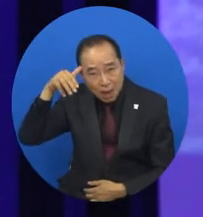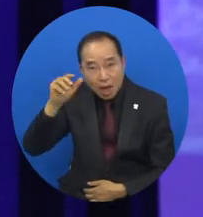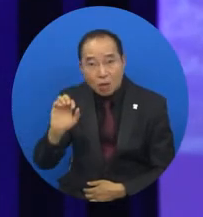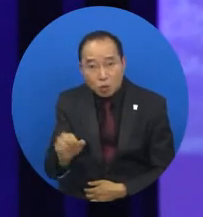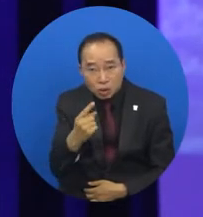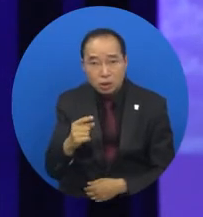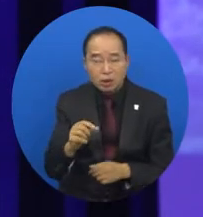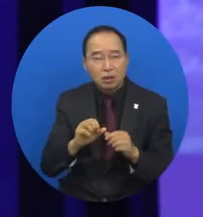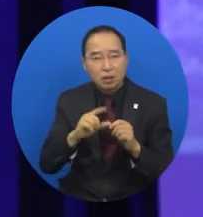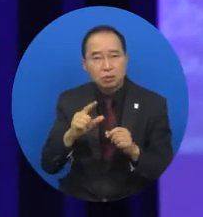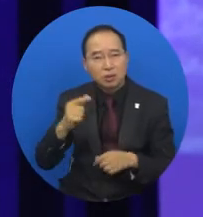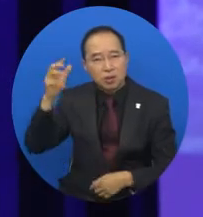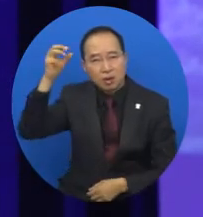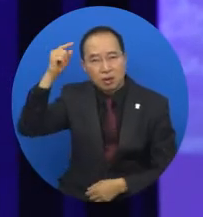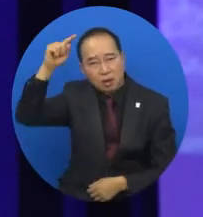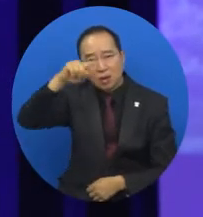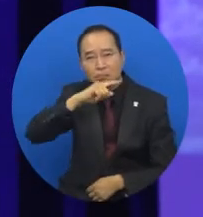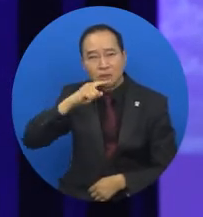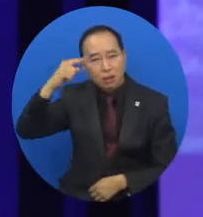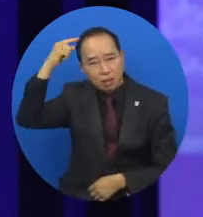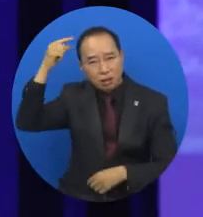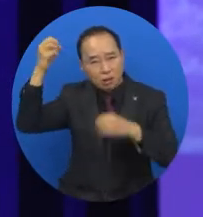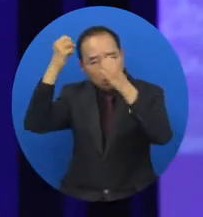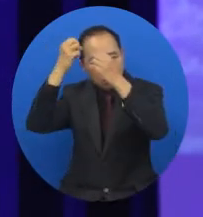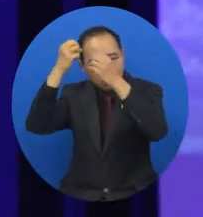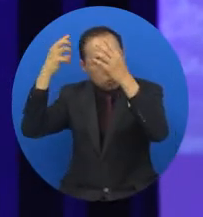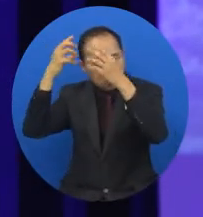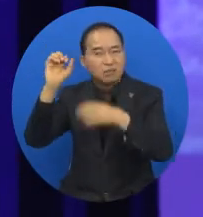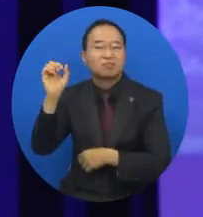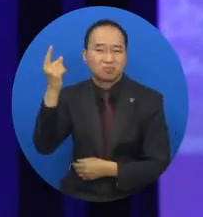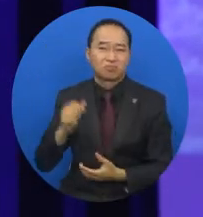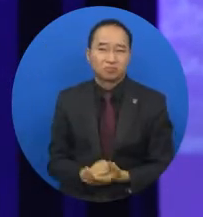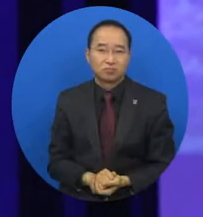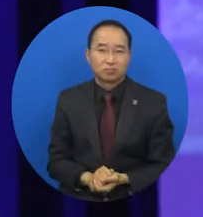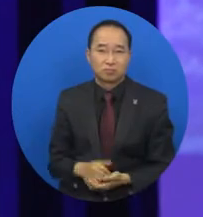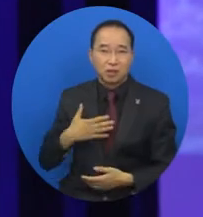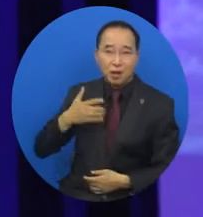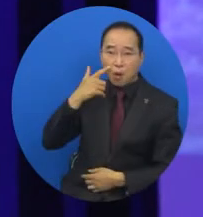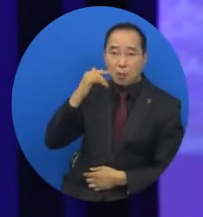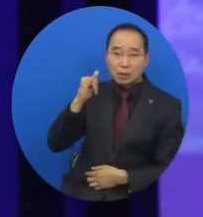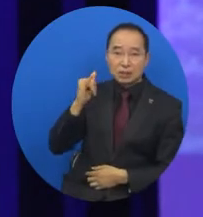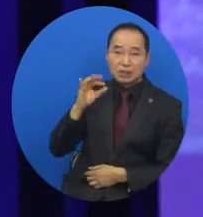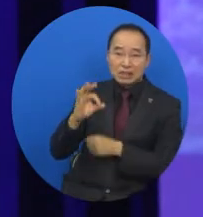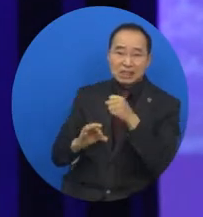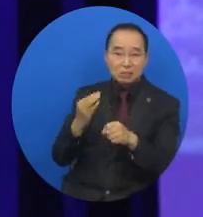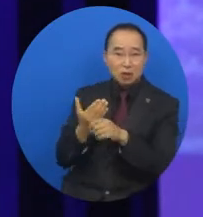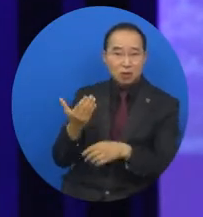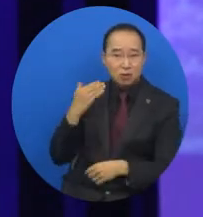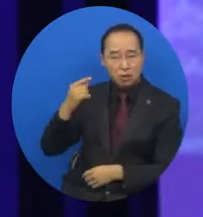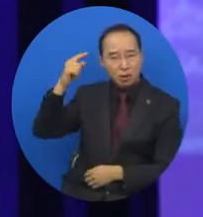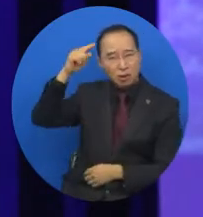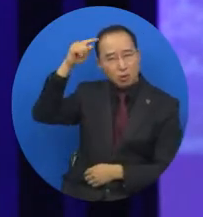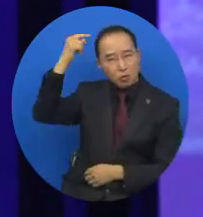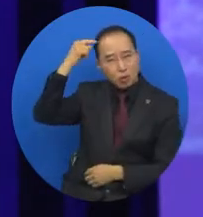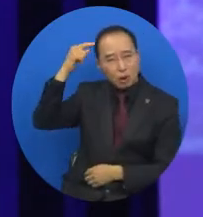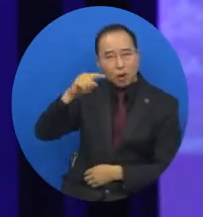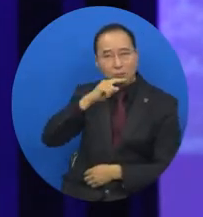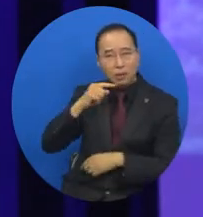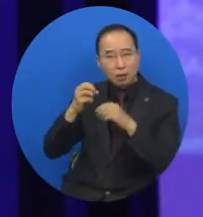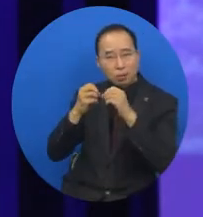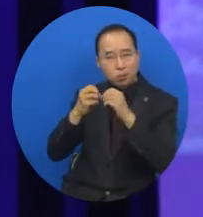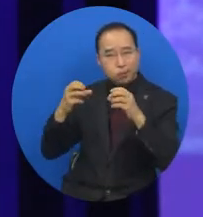경우가 많은데, 우리 모친께서도 이 경증 증상을 앓기 이전에 10년 전에 뇌졸중을